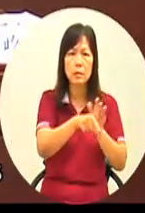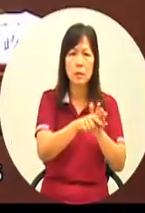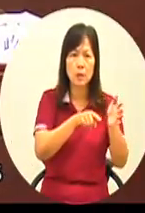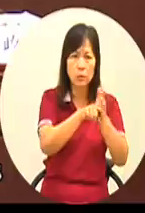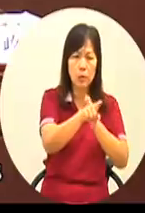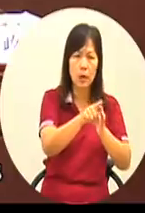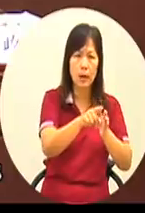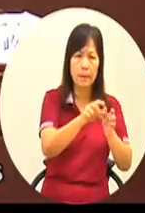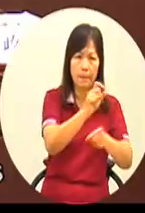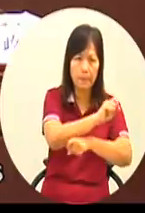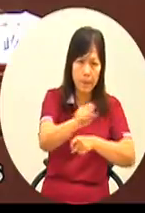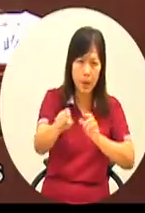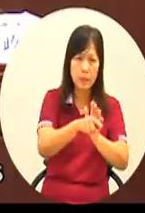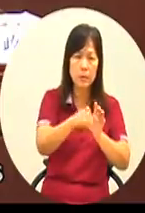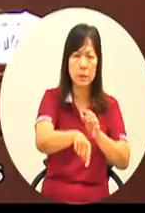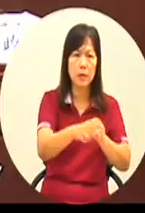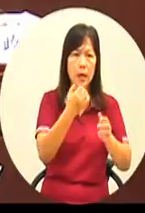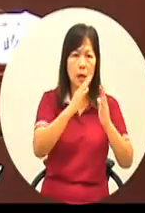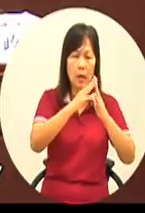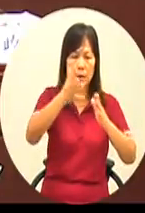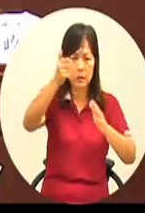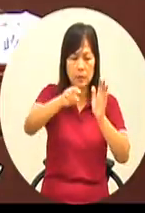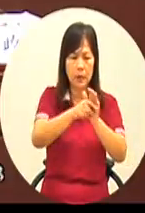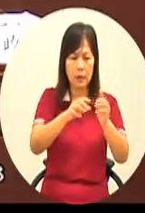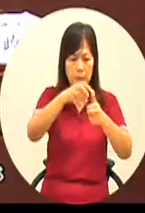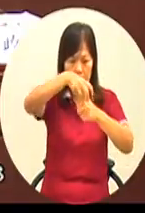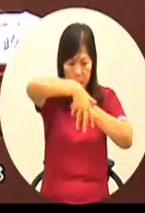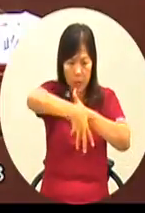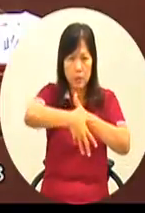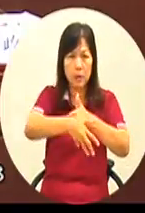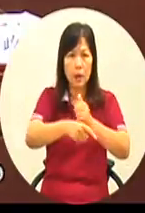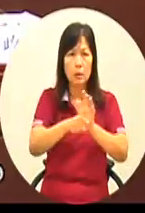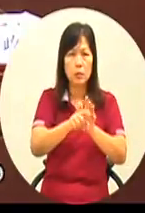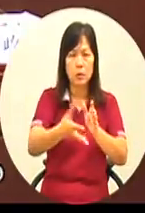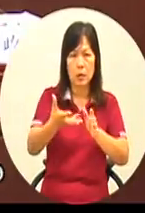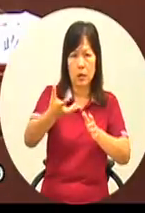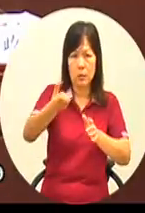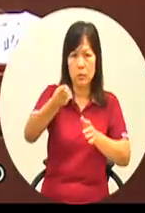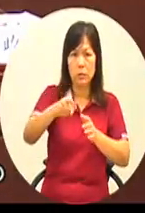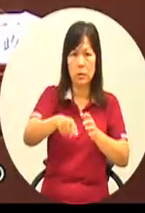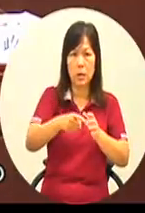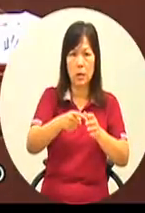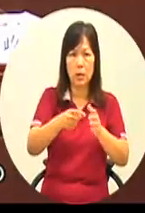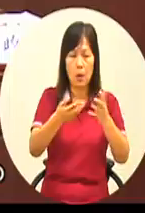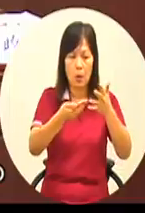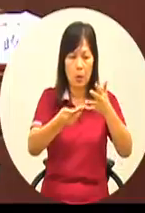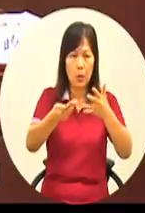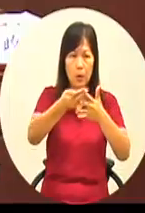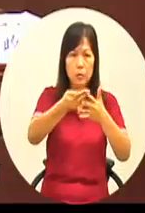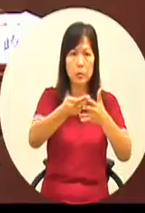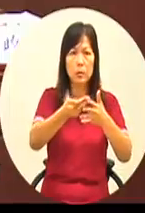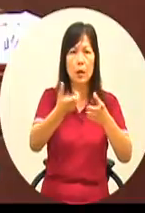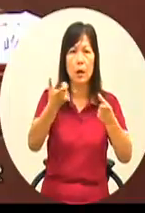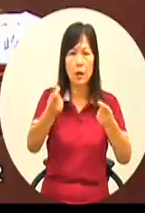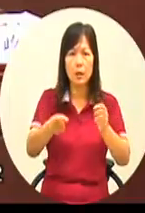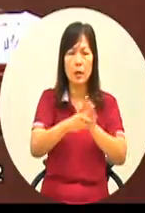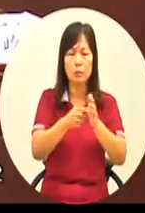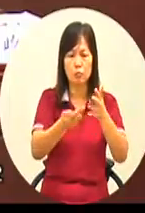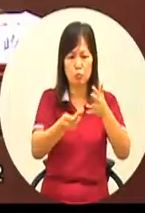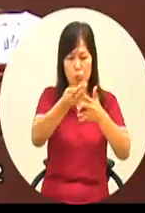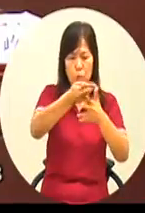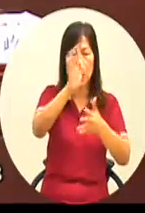公室，它是直接under在市长下面，所以我们这个的全位置其实是相对是高